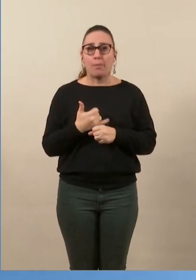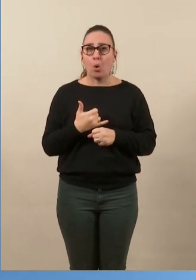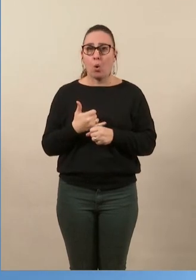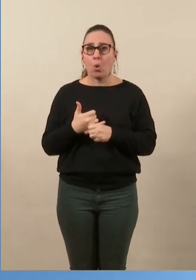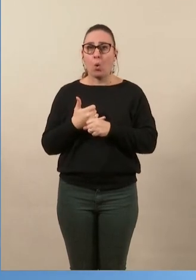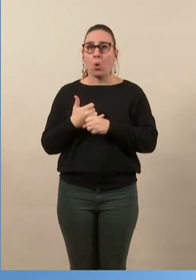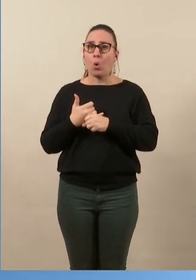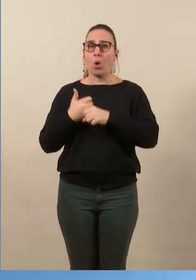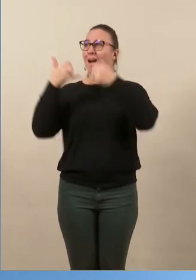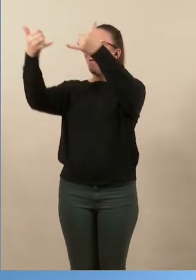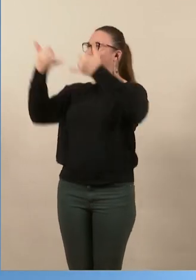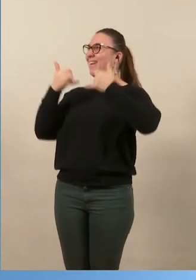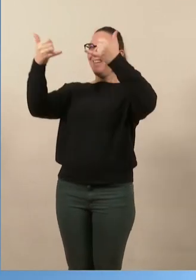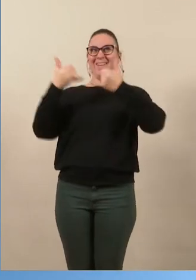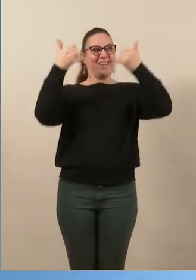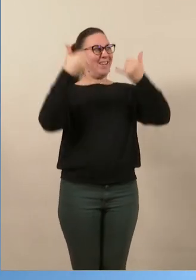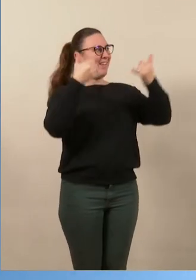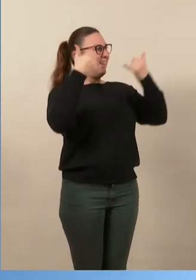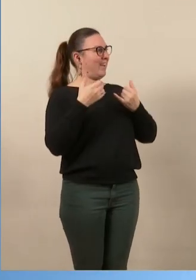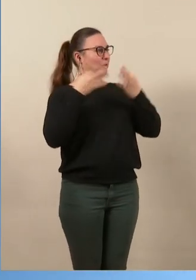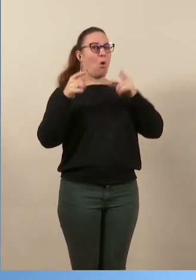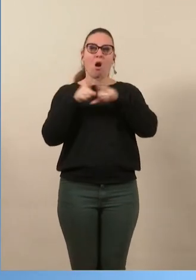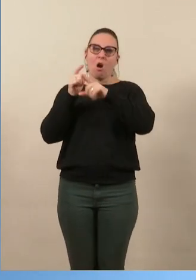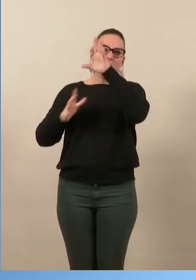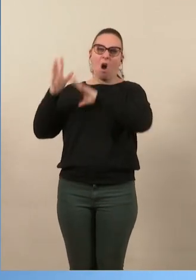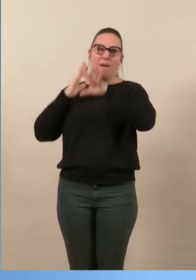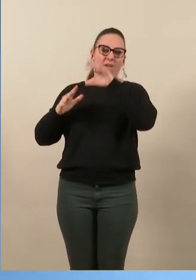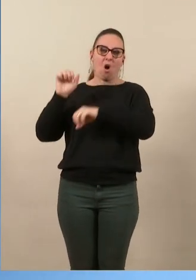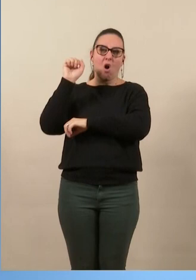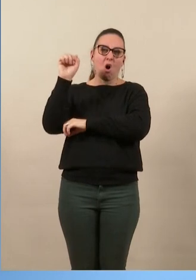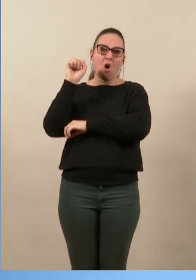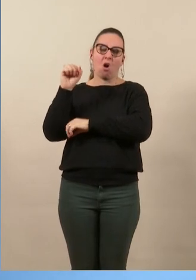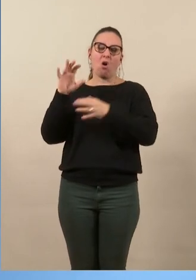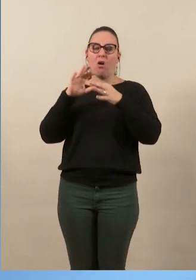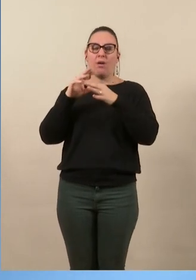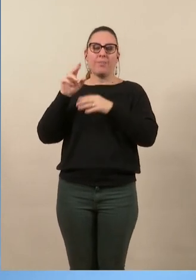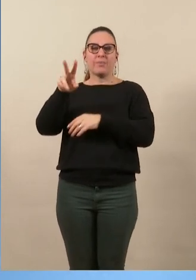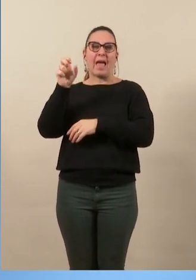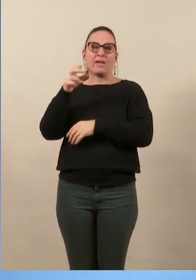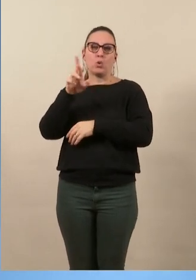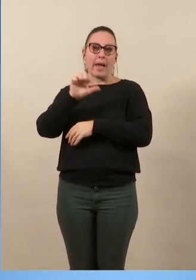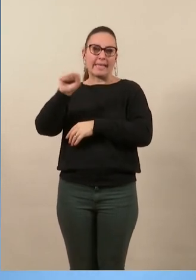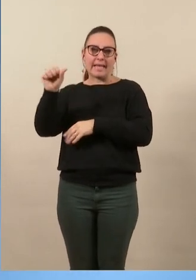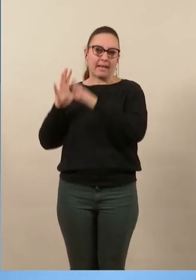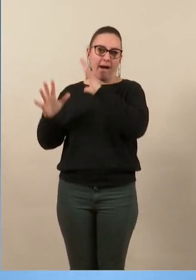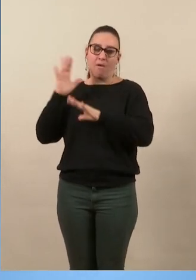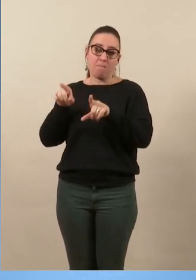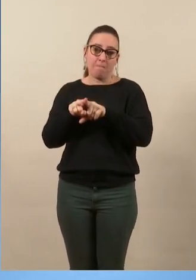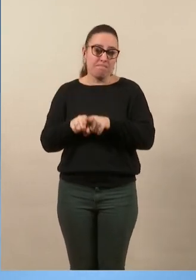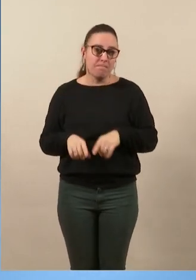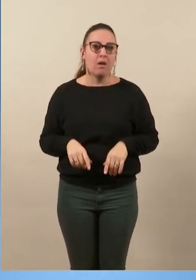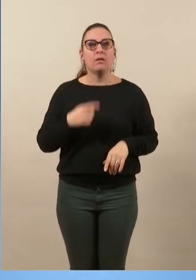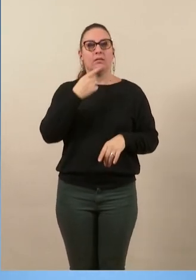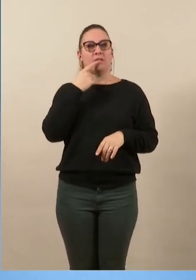sous les reconnaissances et les décorations comme un maréchal soviétique de la belle époque mais je pense que l'acte le plus important que vous pourriez